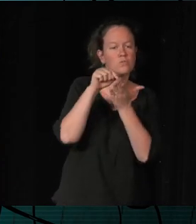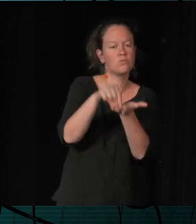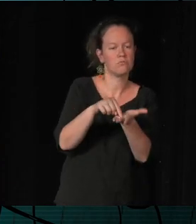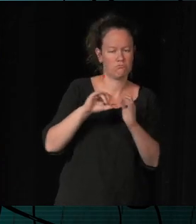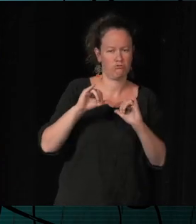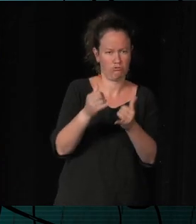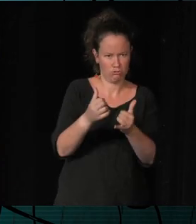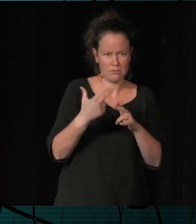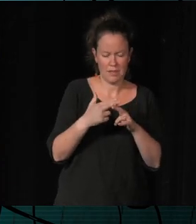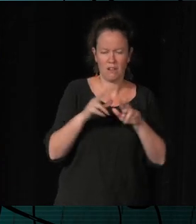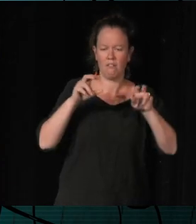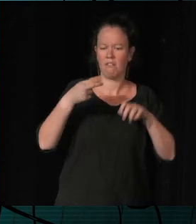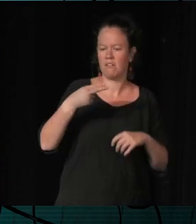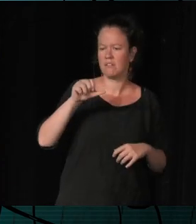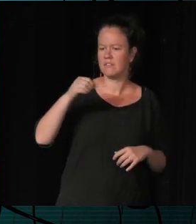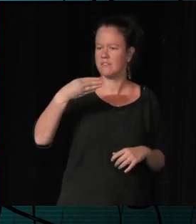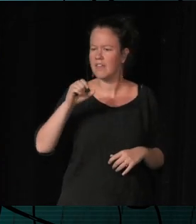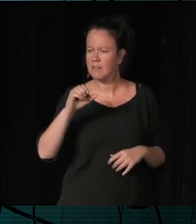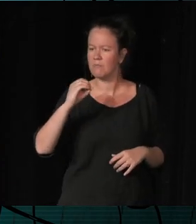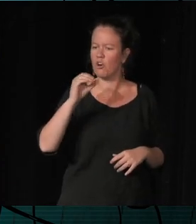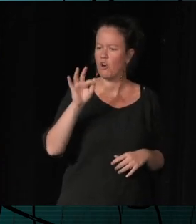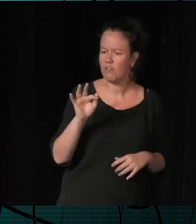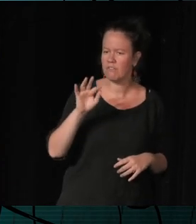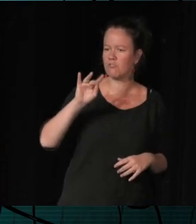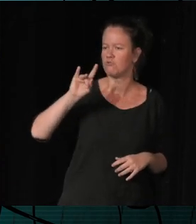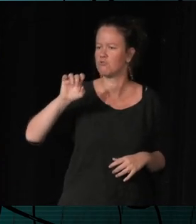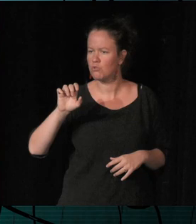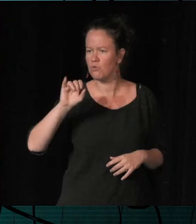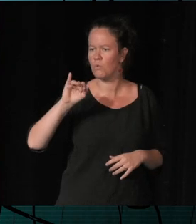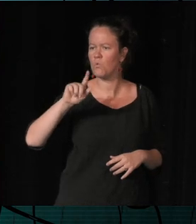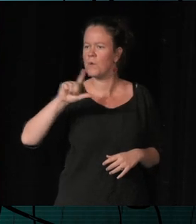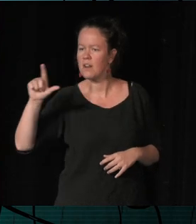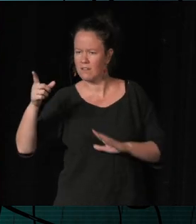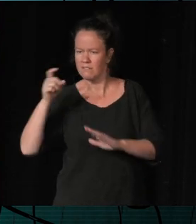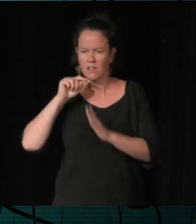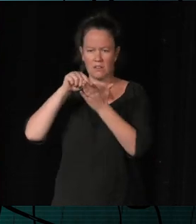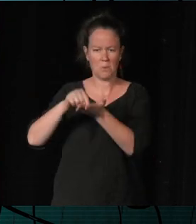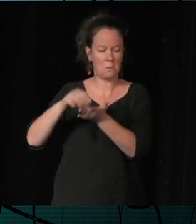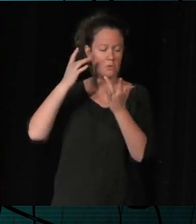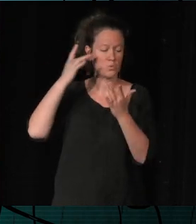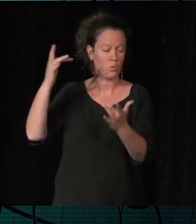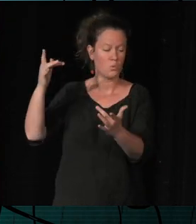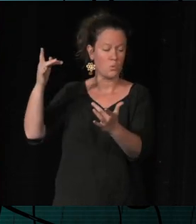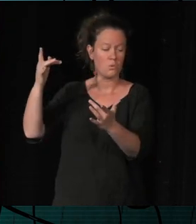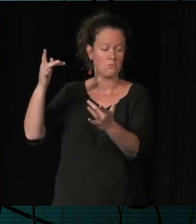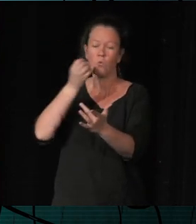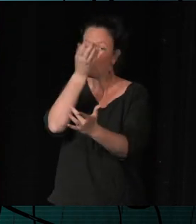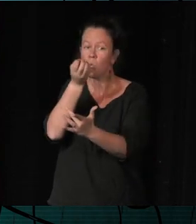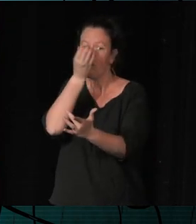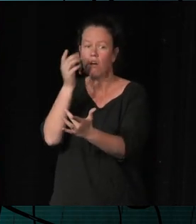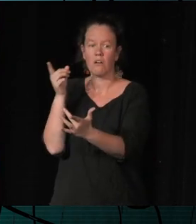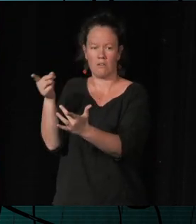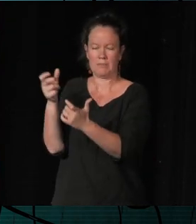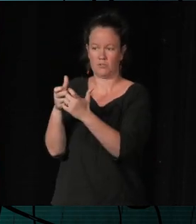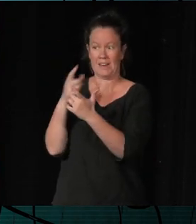chose de ce que j'ai pu voir auparavant, parce que les références sont très hongkongaises. Pour le coup, c'est un groupe de développeurs qui s'appelle Zeitgeist Studio, très